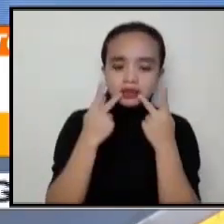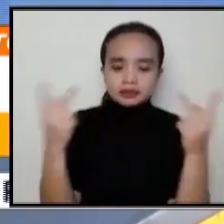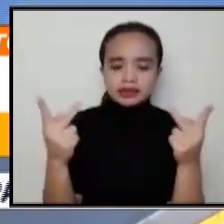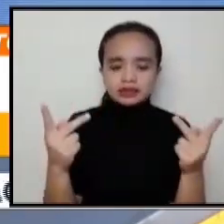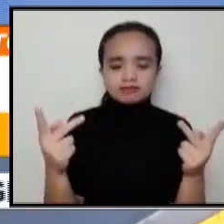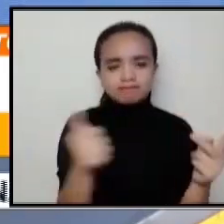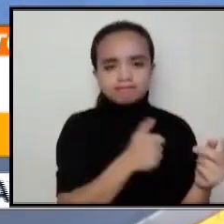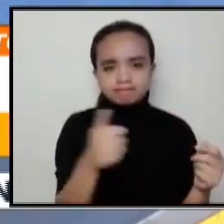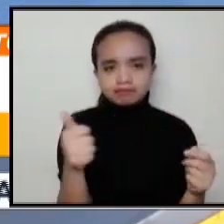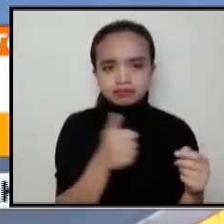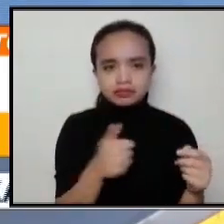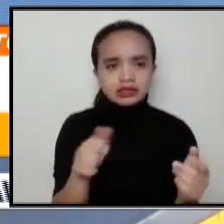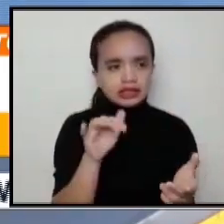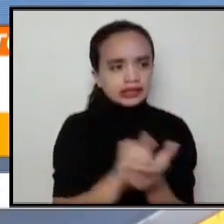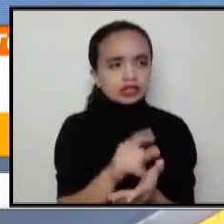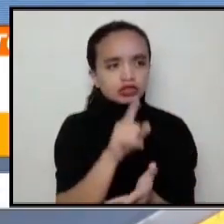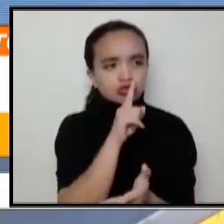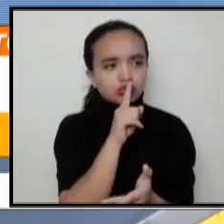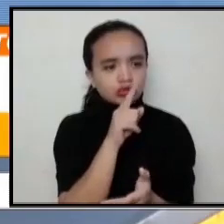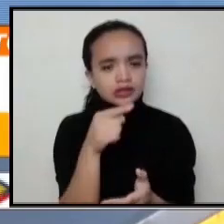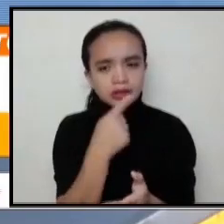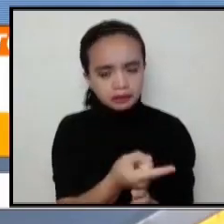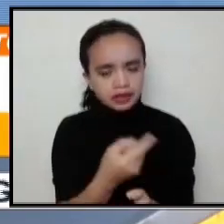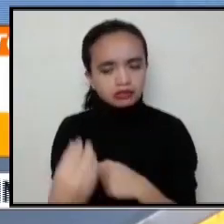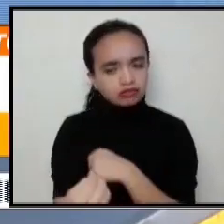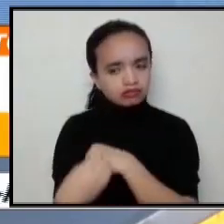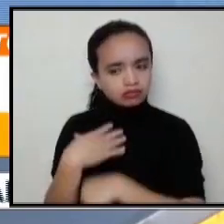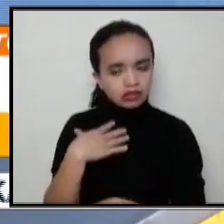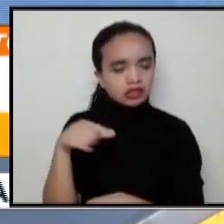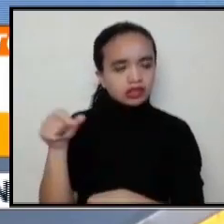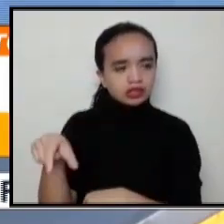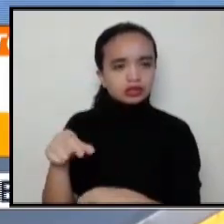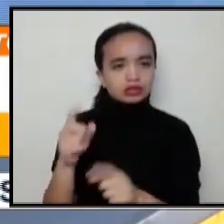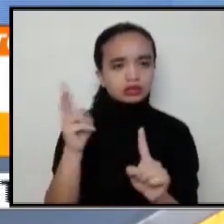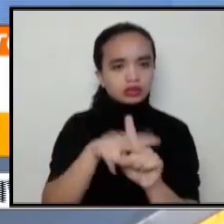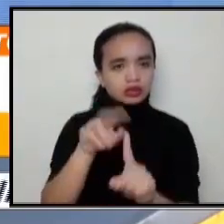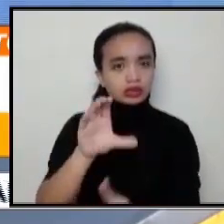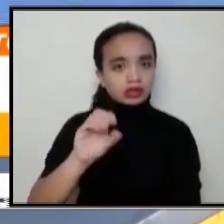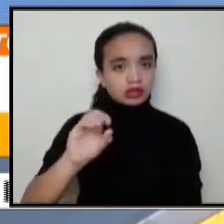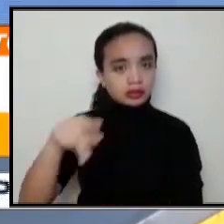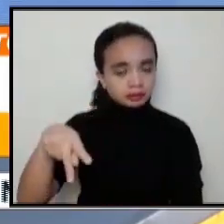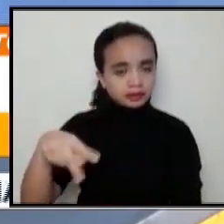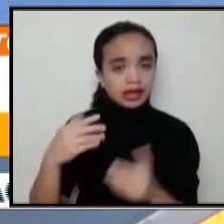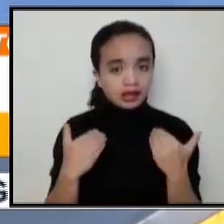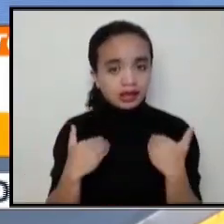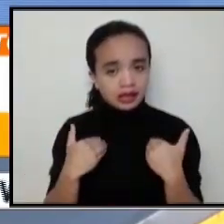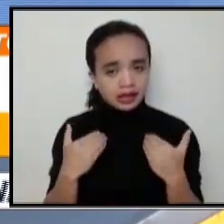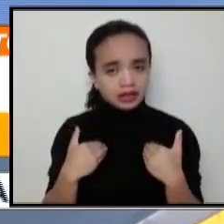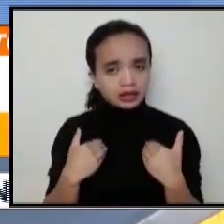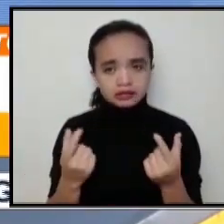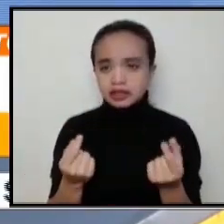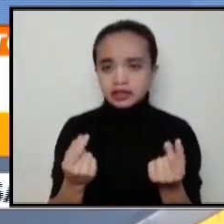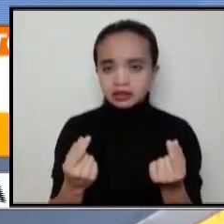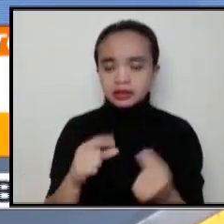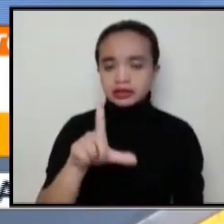yung maapektuhan nitong consolidation. Meron po bang magagawa dito ang